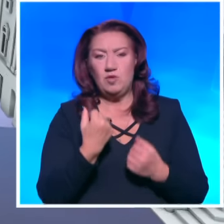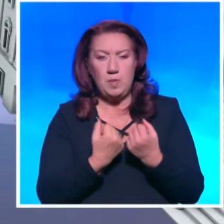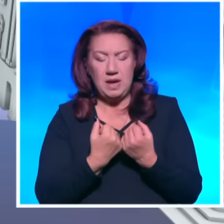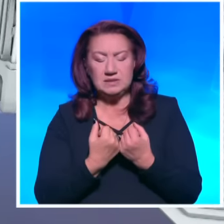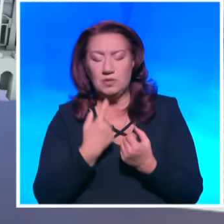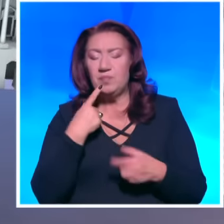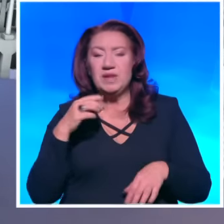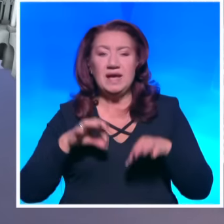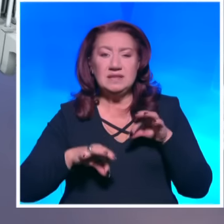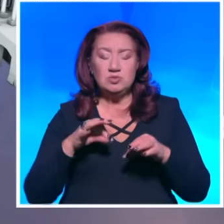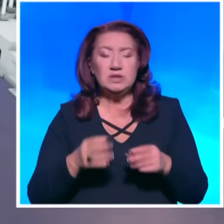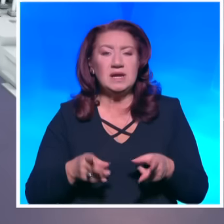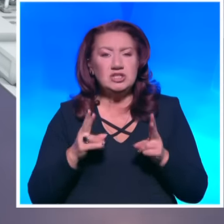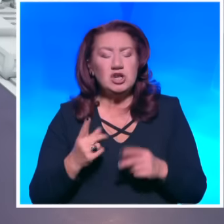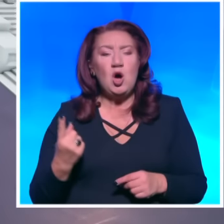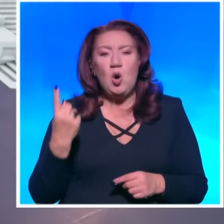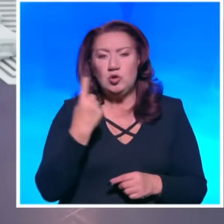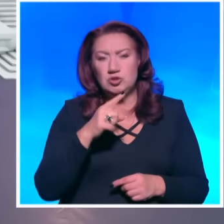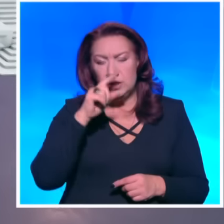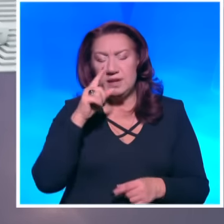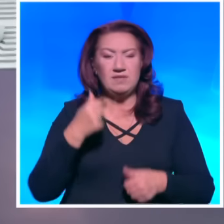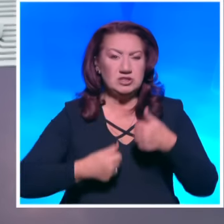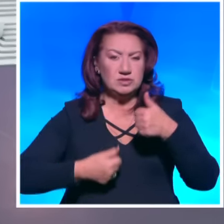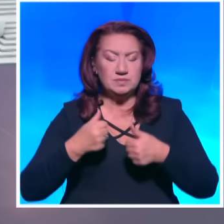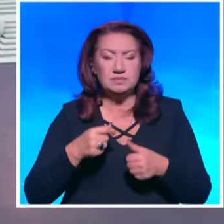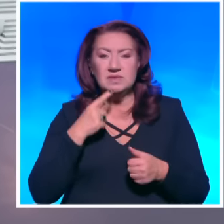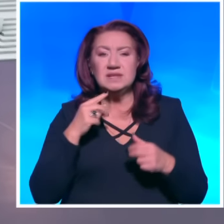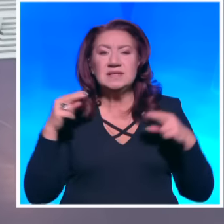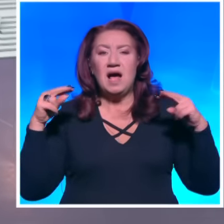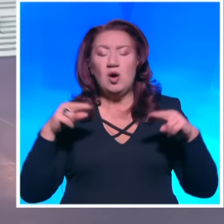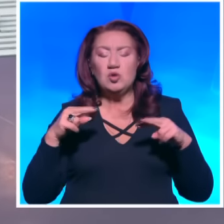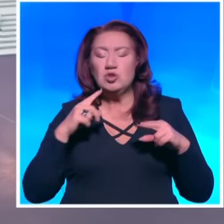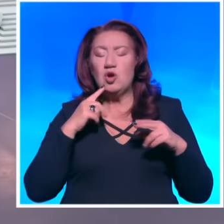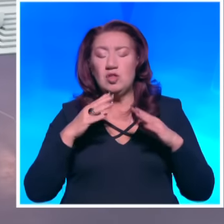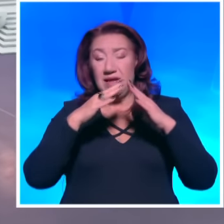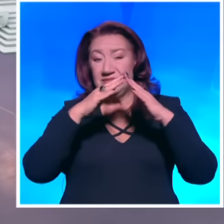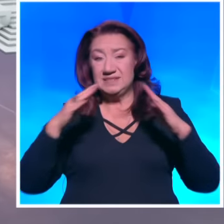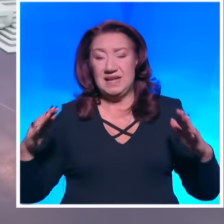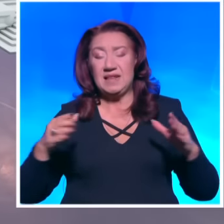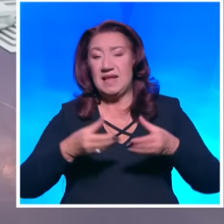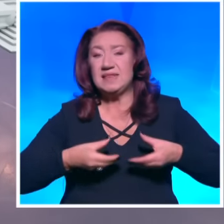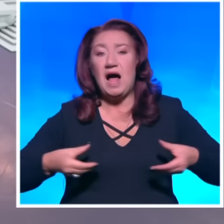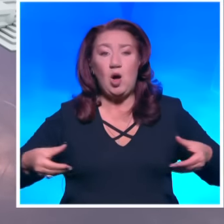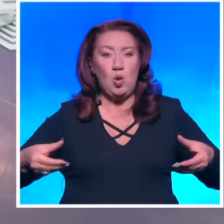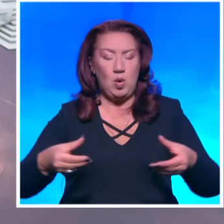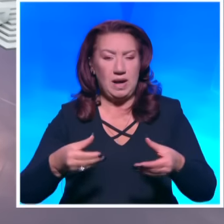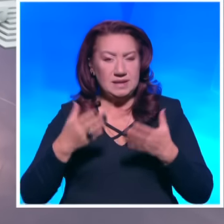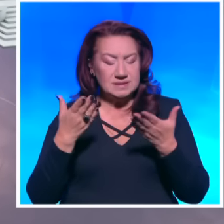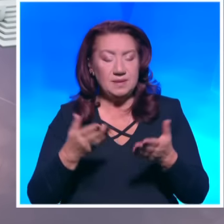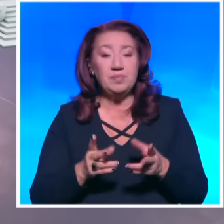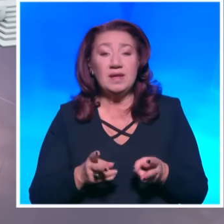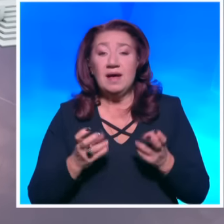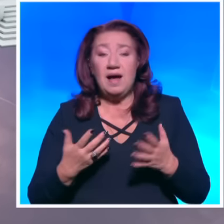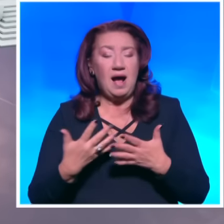още една също толкова важна битка, тази за контрола в сградата на Капитолия във Вашингтон. Ето как американските